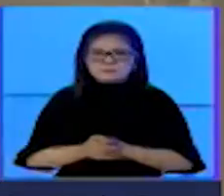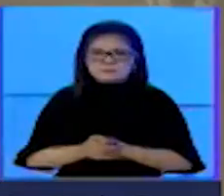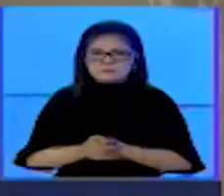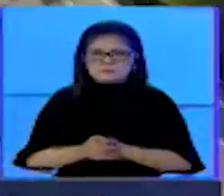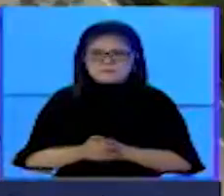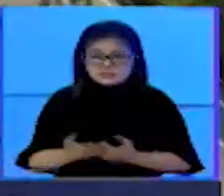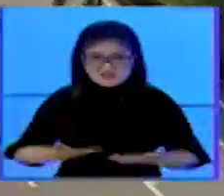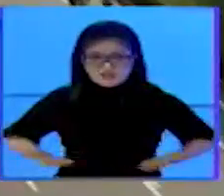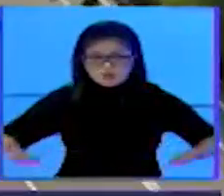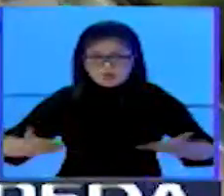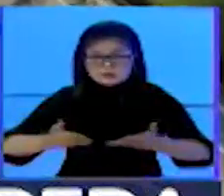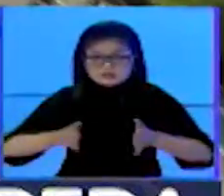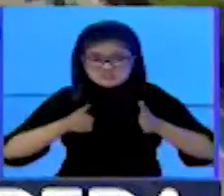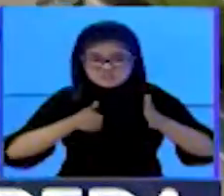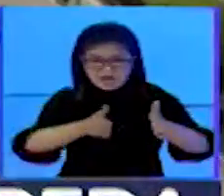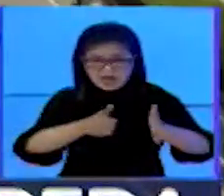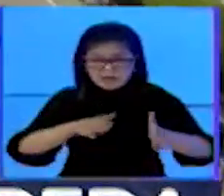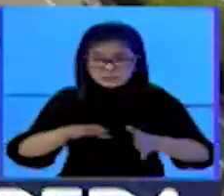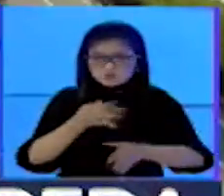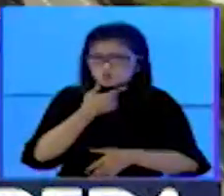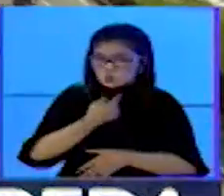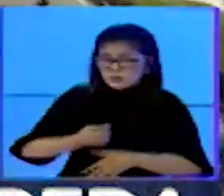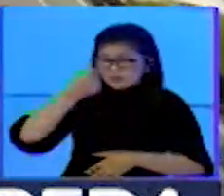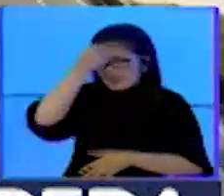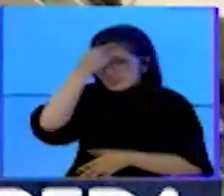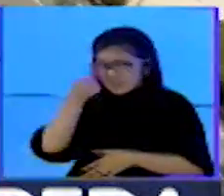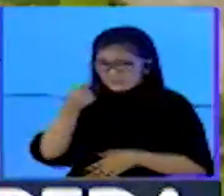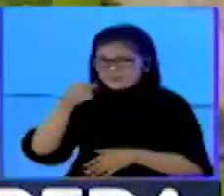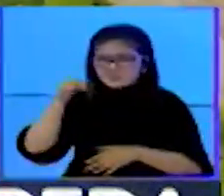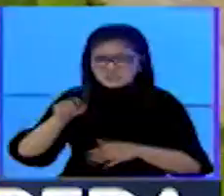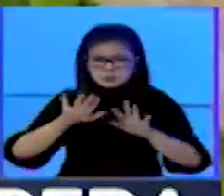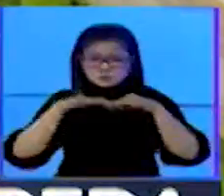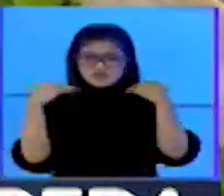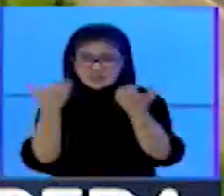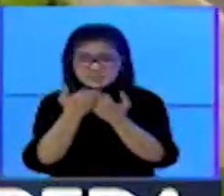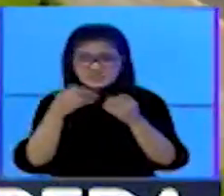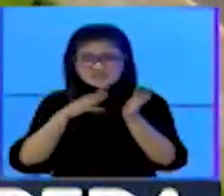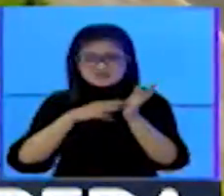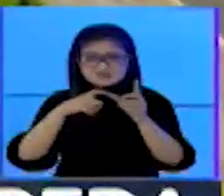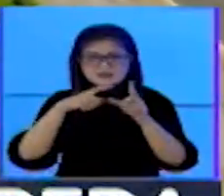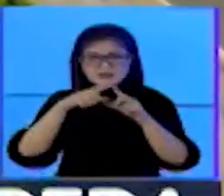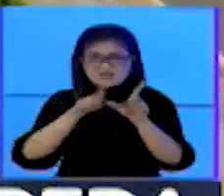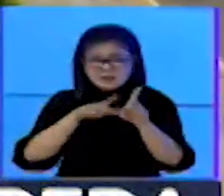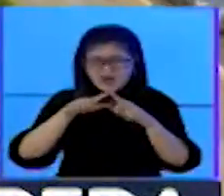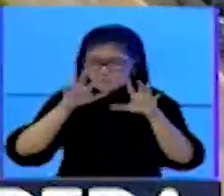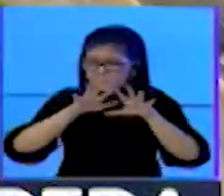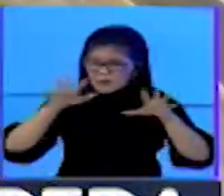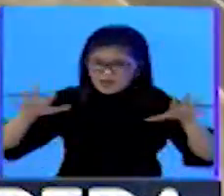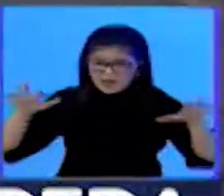Suasana di Jalan Protokol Sudirman Tamrin dan sekitar Bundaran Senayan kini diramaikan dengan warga Jakarta yang